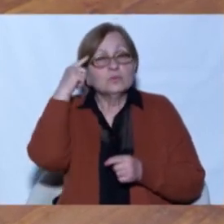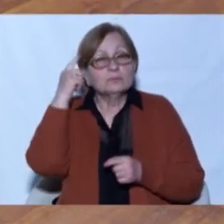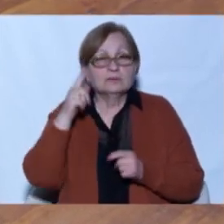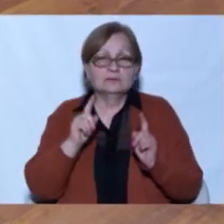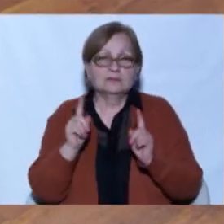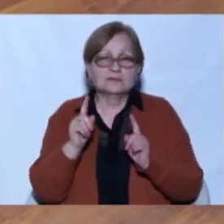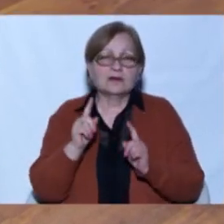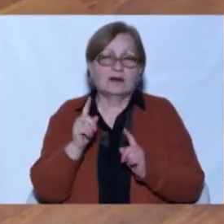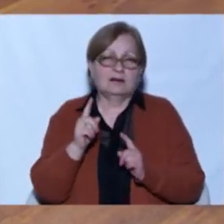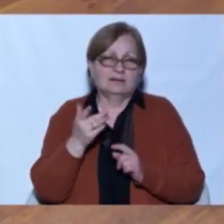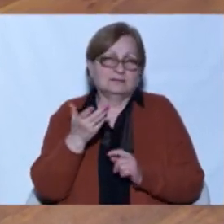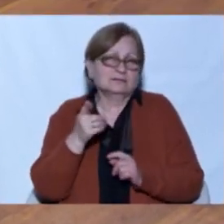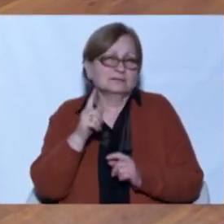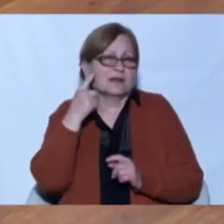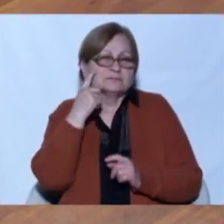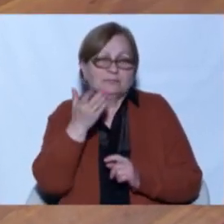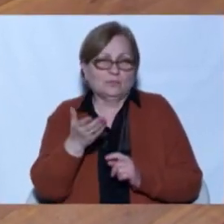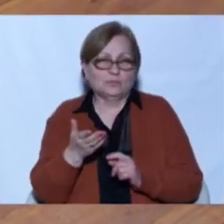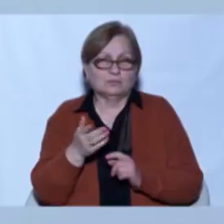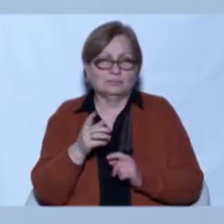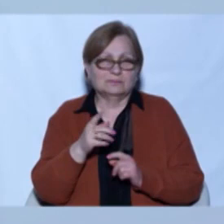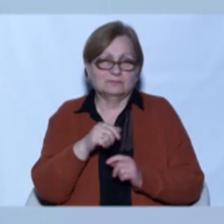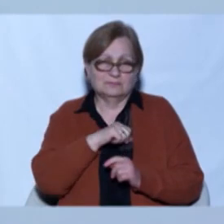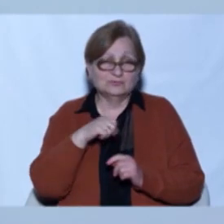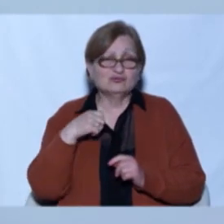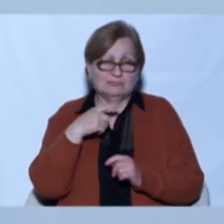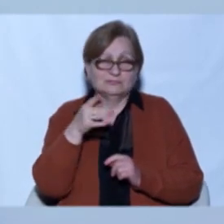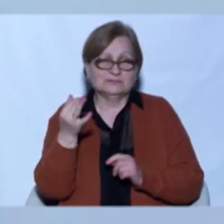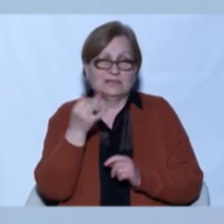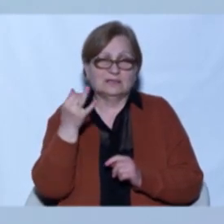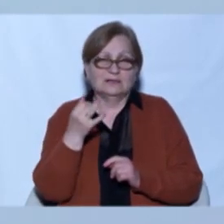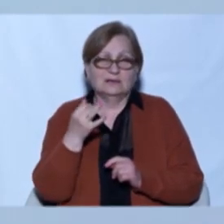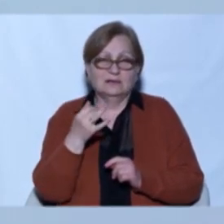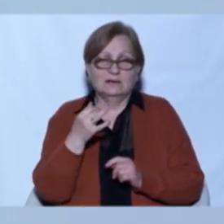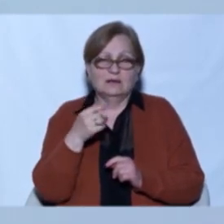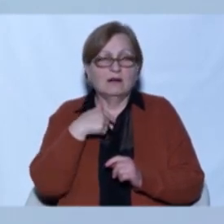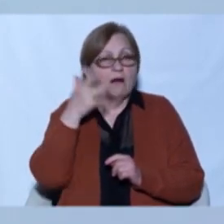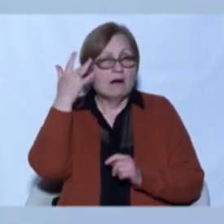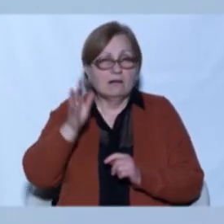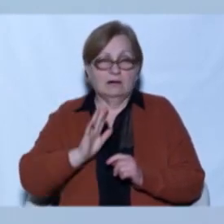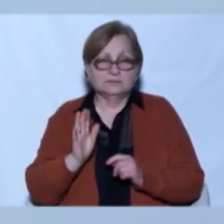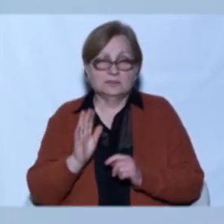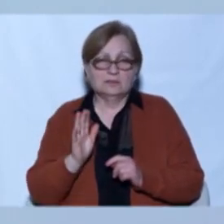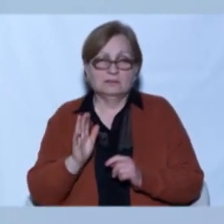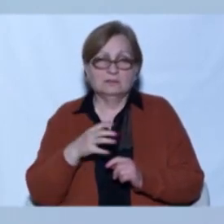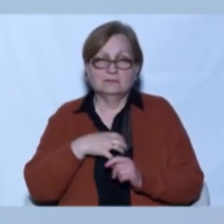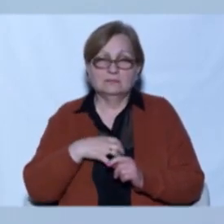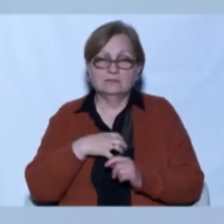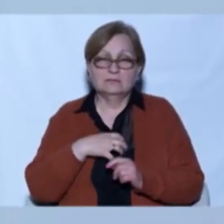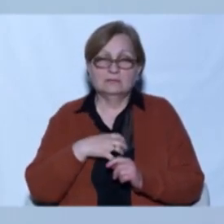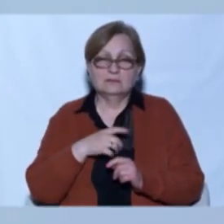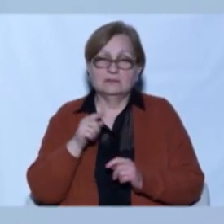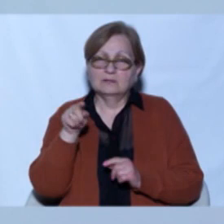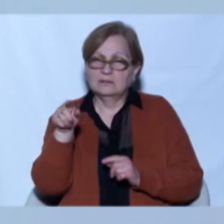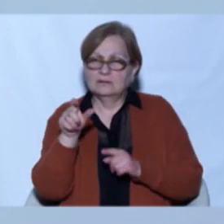და დაფიქრდე, როდესაც ლექსის გაანალიზებას დაიწყებ. აქ არ უნდა დაგვავიწყდეს ყველაზე მთავარი ის კონტექსტი,